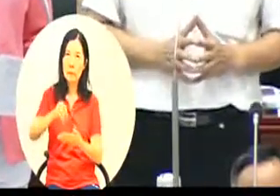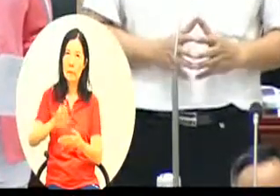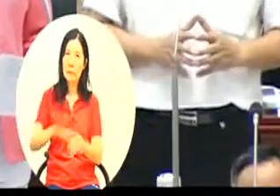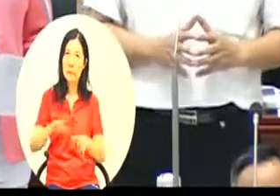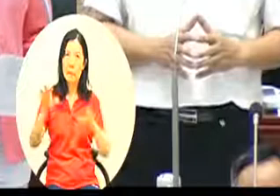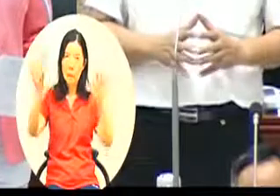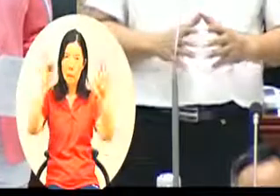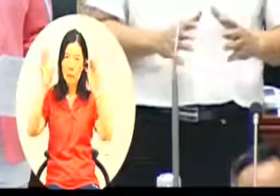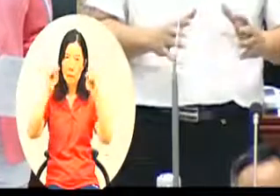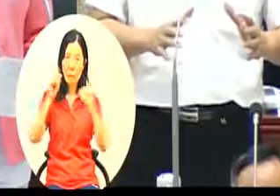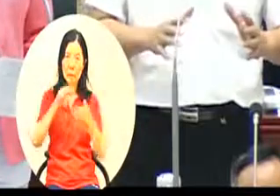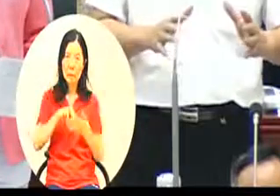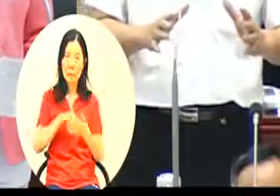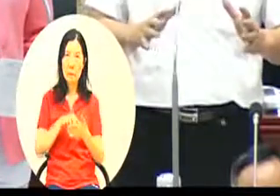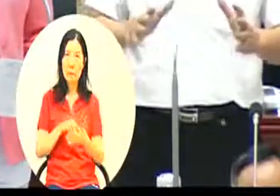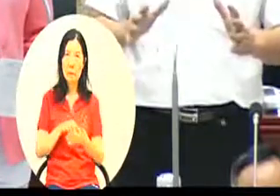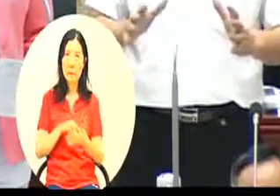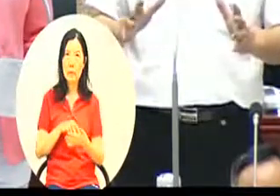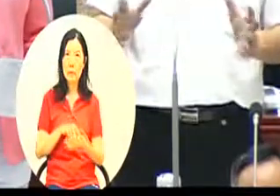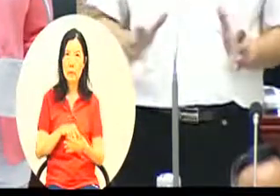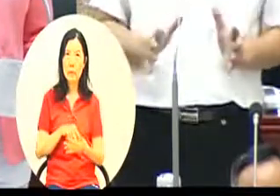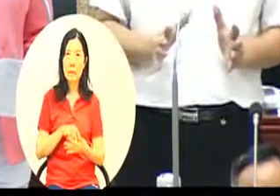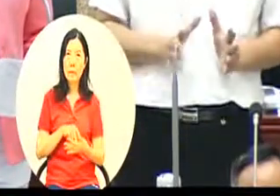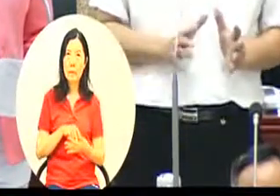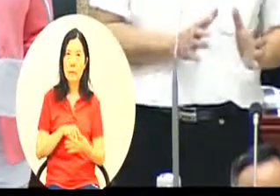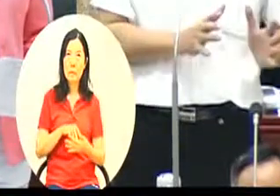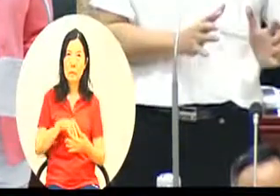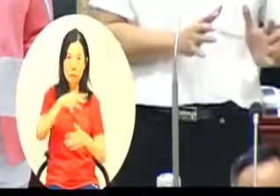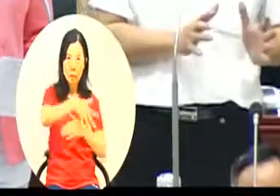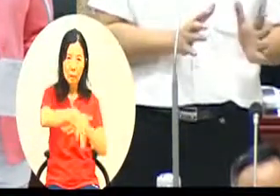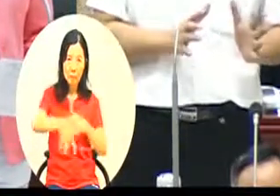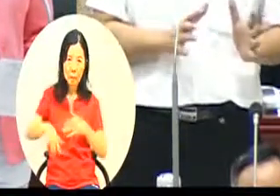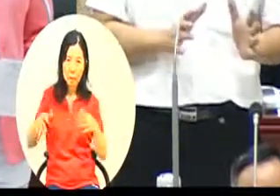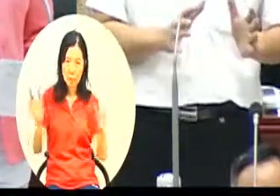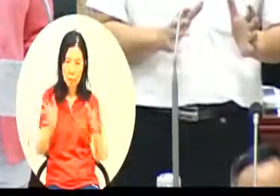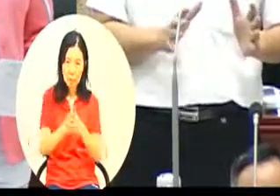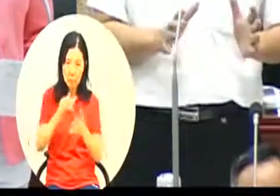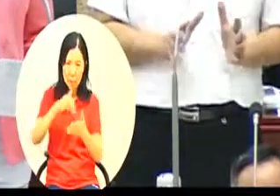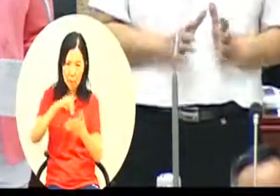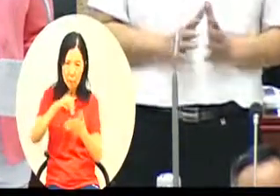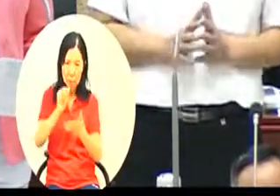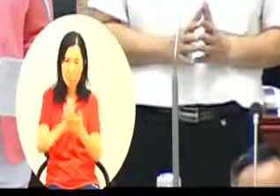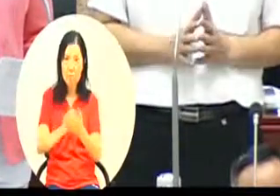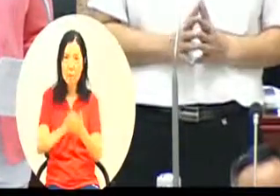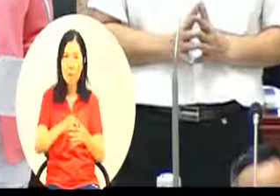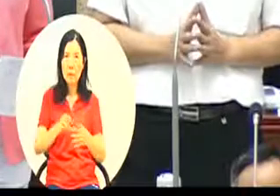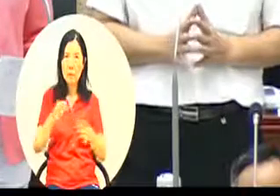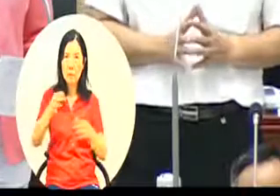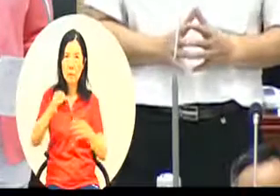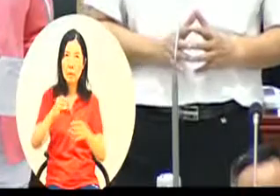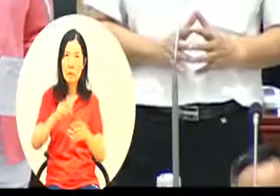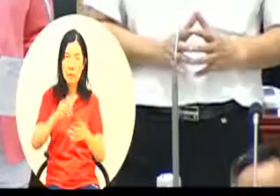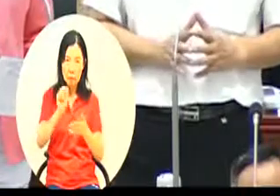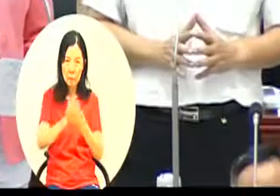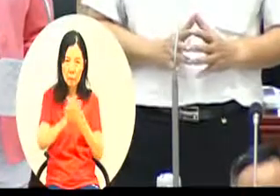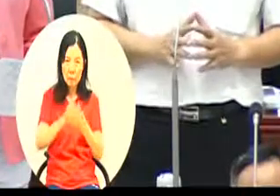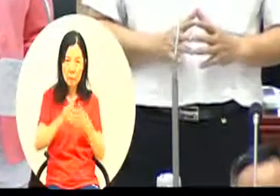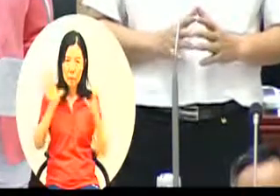料，经过我们各个局处的统计跟财主单位这边的资料，大